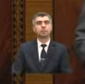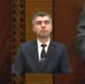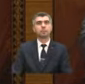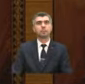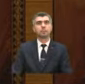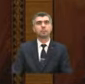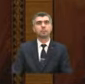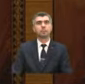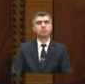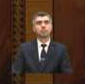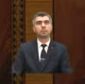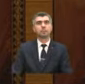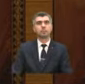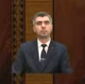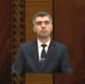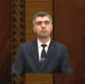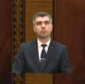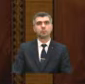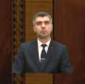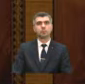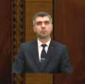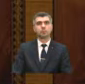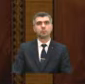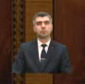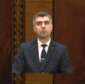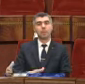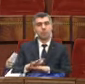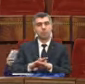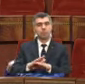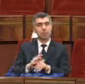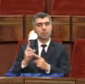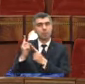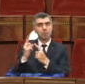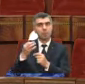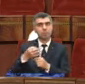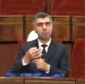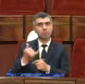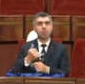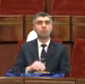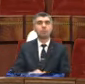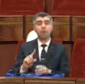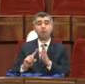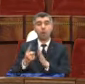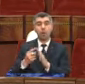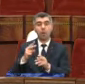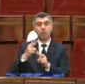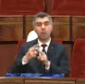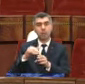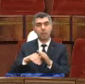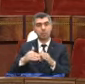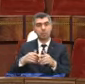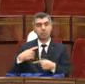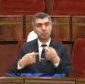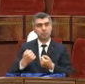السادة النواب من فضلكم شيء ما من الإنصات إذا سمحتم. بداية لا يسعنا في فريق الأصالة والمعاصرة سوى